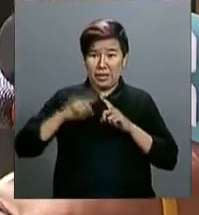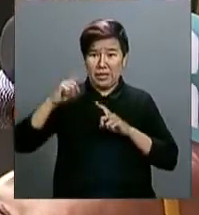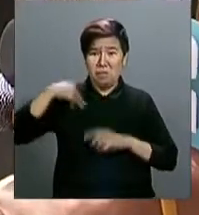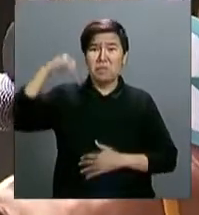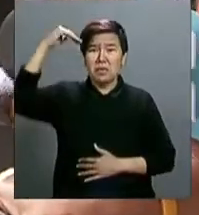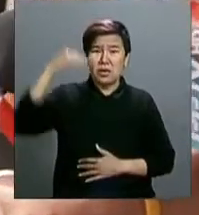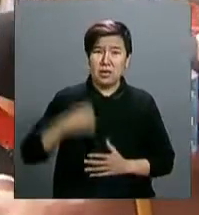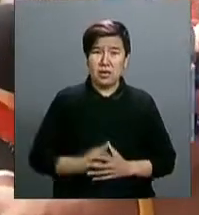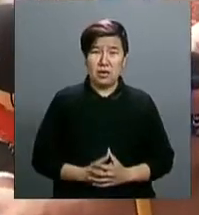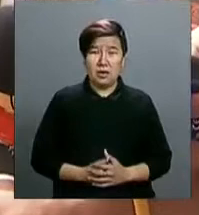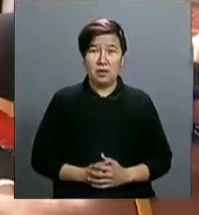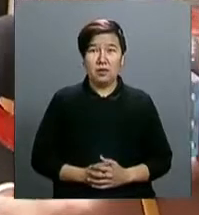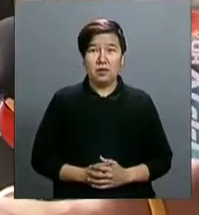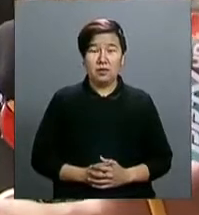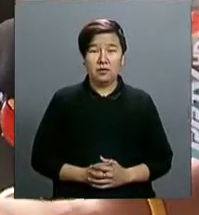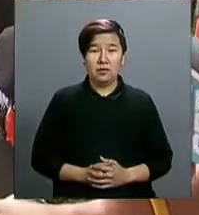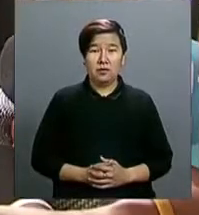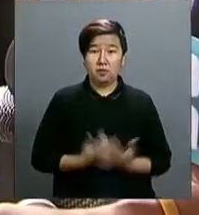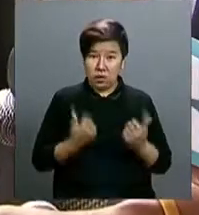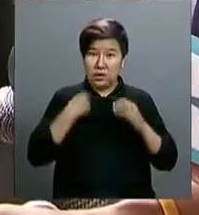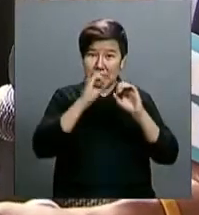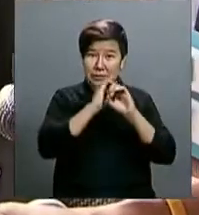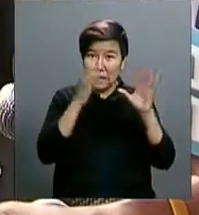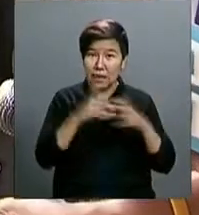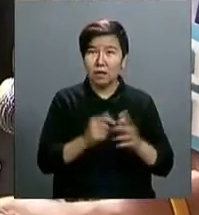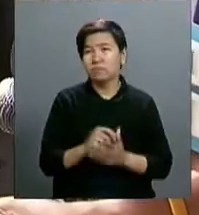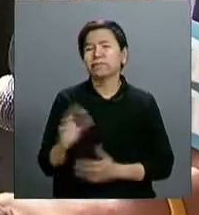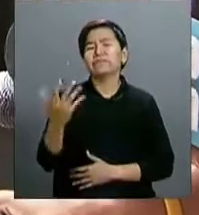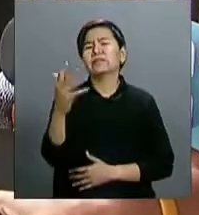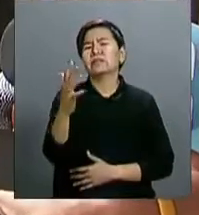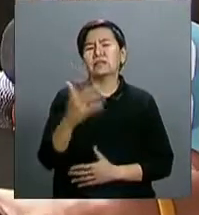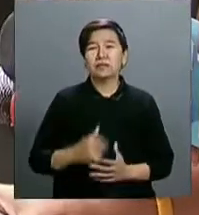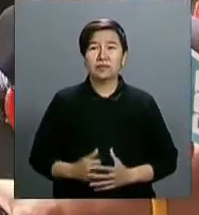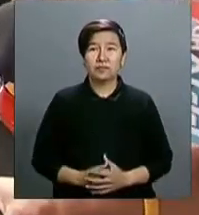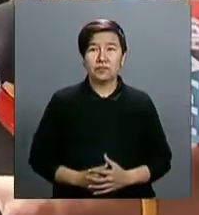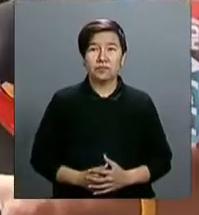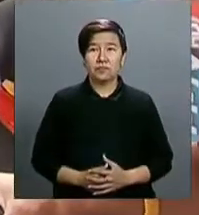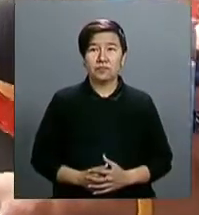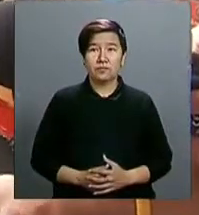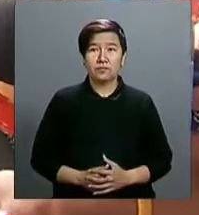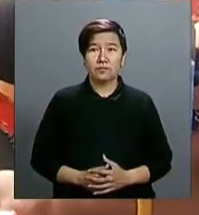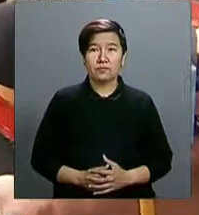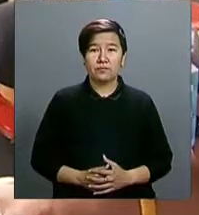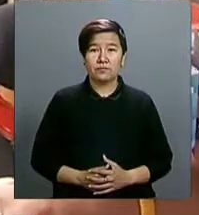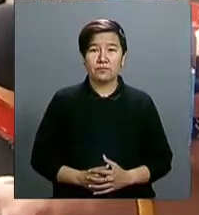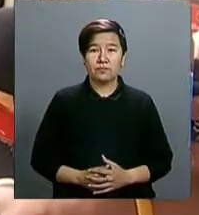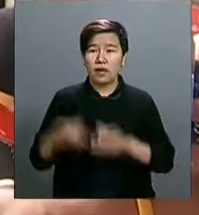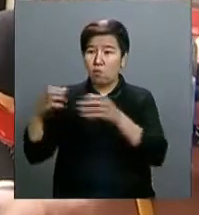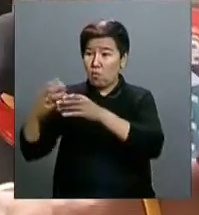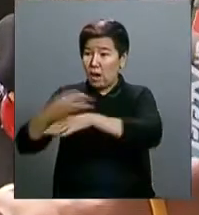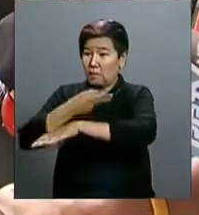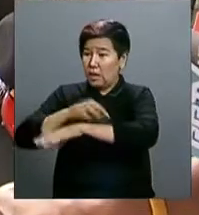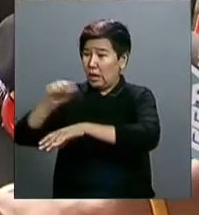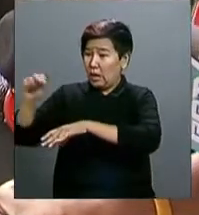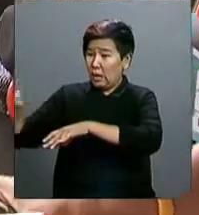อง ไม่ค่ะผมหมายถึงว่ามีความชัดเจนแล้วใช่ไหมคะว่าย ังไม่มี ก็เห็นมีข่าวว่าในส่วนของพรรคนั้นพรรคนี้ก็ออกมาบอกว่าถูกคสช.ดูดมี